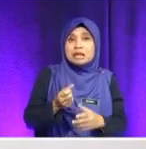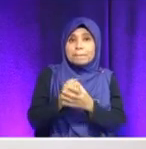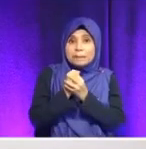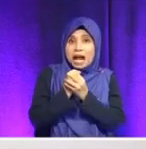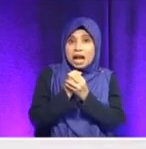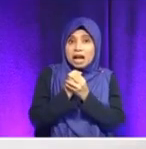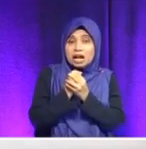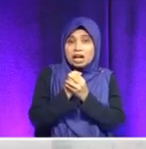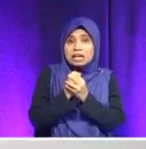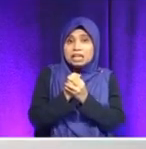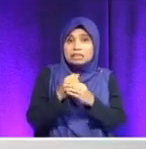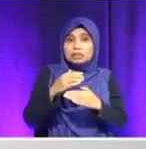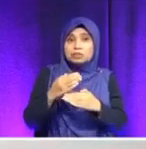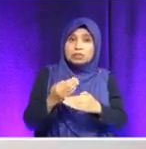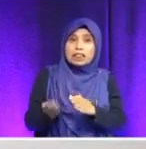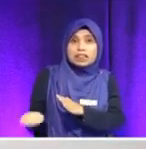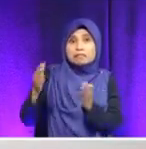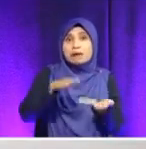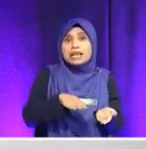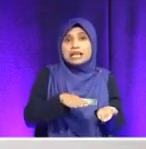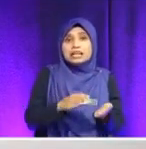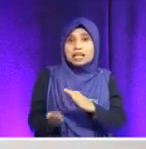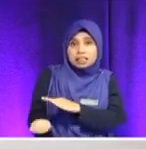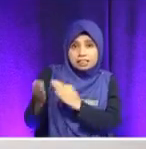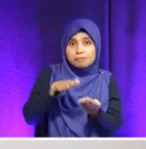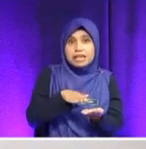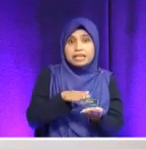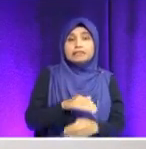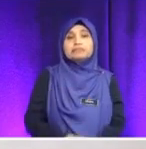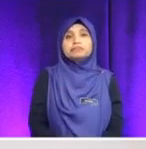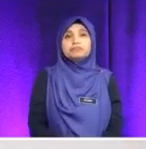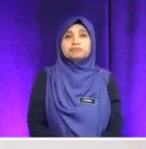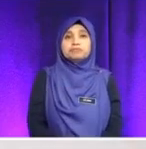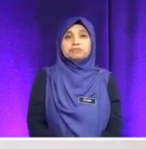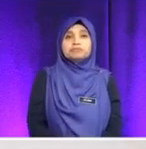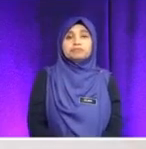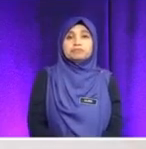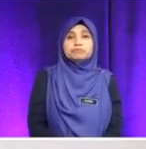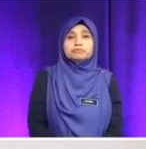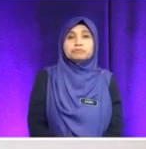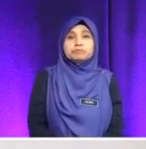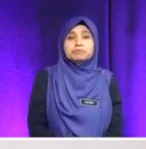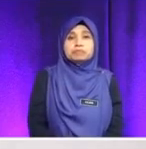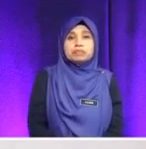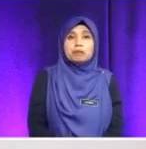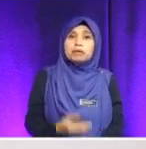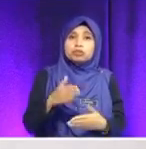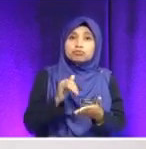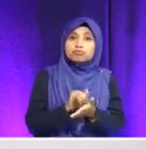Okey, pegang. Dan kita terbalikkan dia. Terbalikkan dia? Okey. Okey.